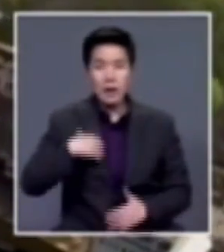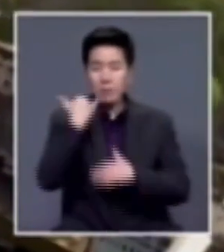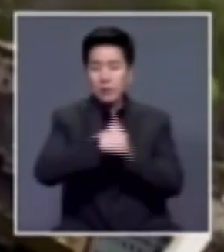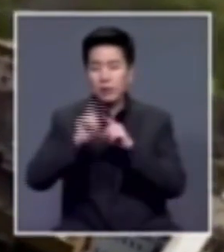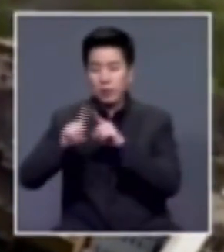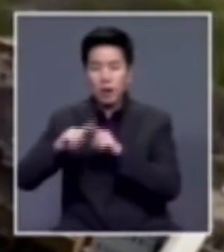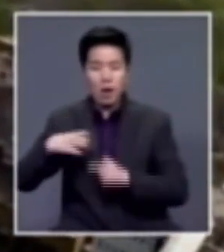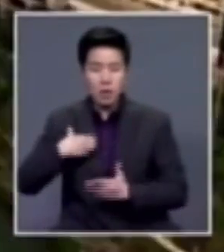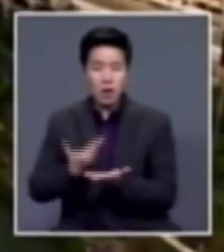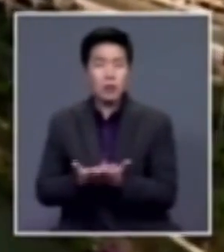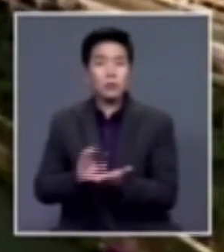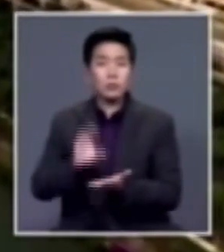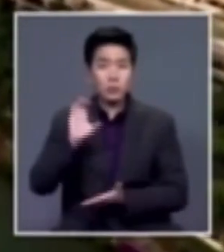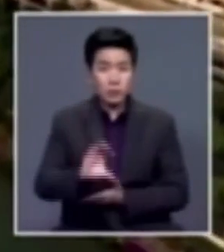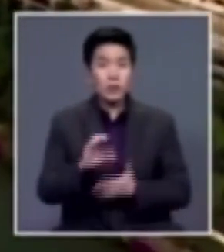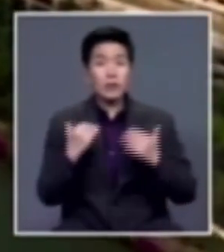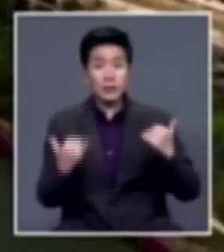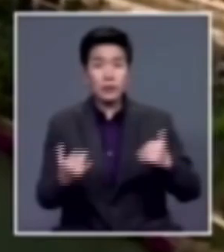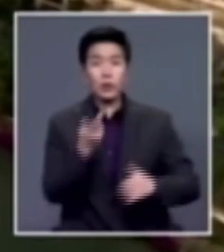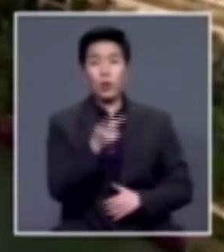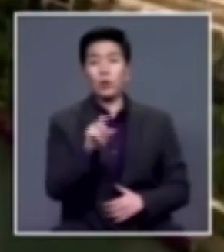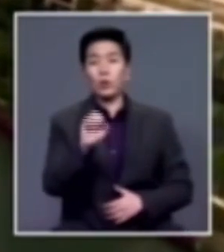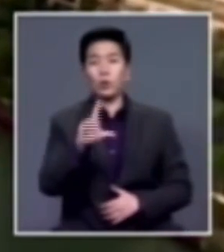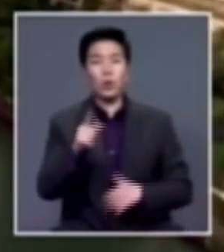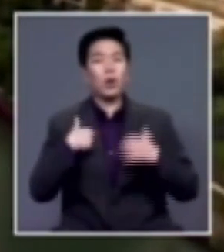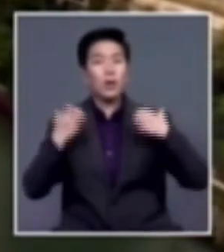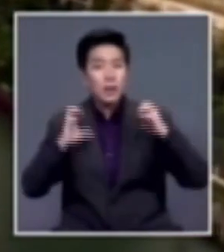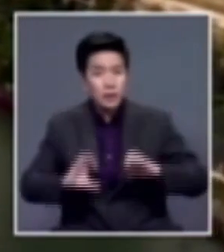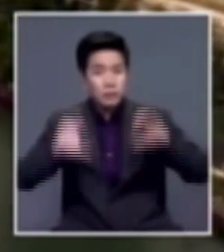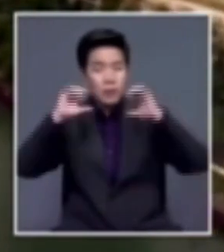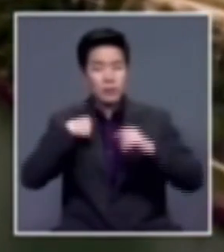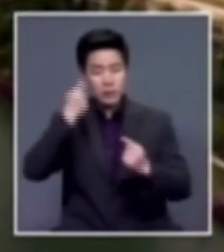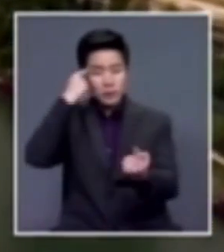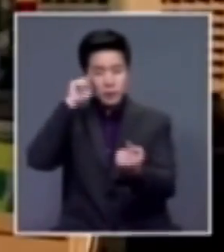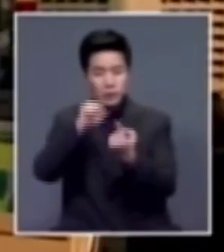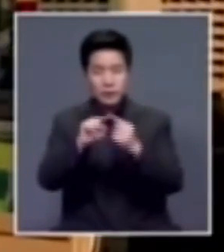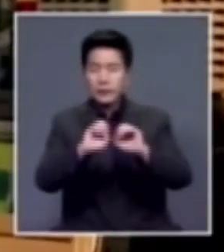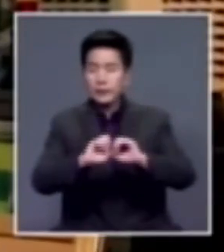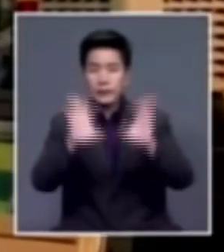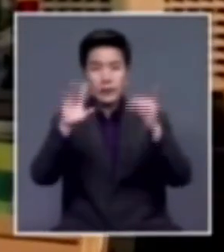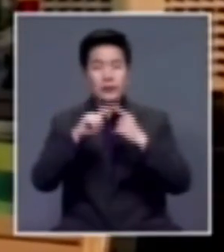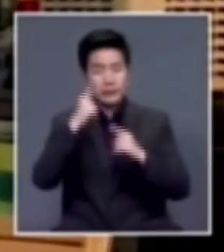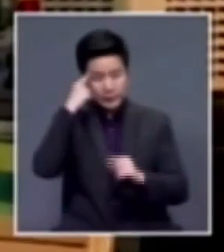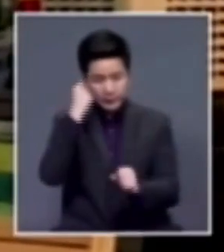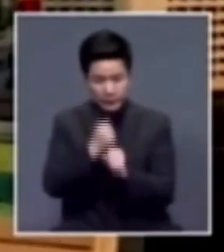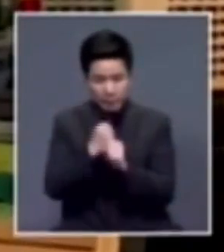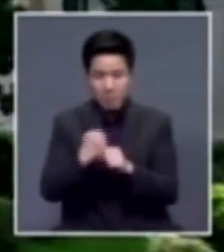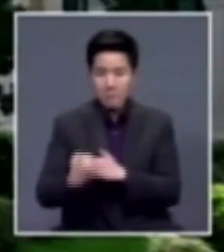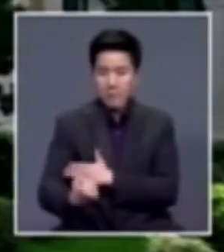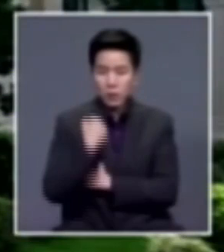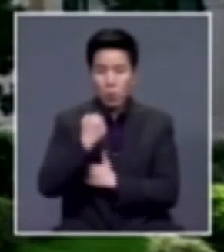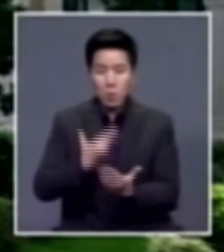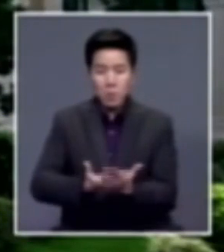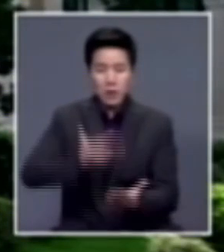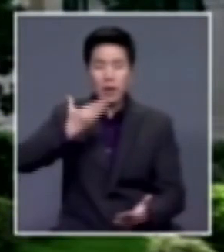ศโดยรัฐบาลนี้และคสช.มีวิสัยทัศน์ที่ชัดเจนในการที่จะสร้างความมั่นคงมั่งคั่งอย่างยั่งยืนโดย